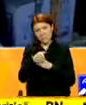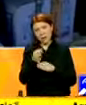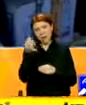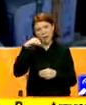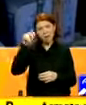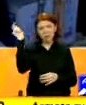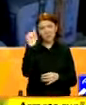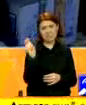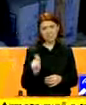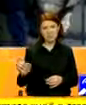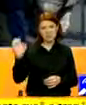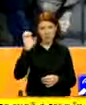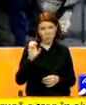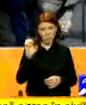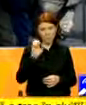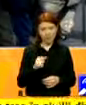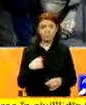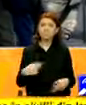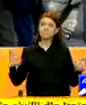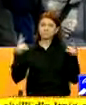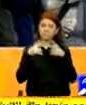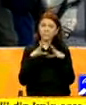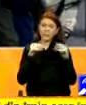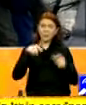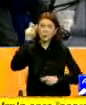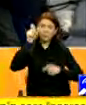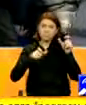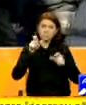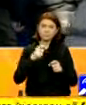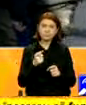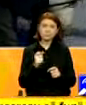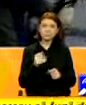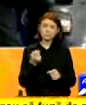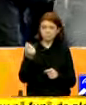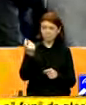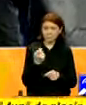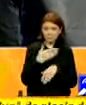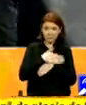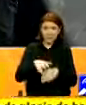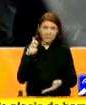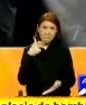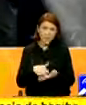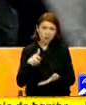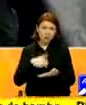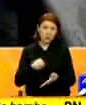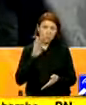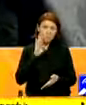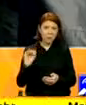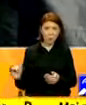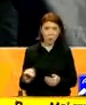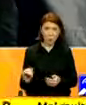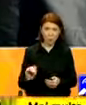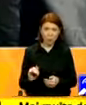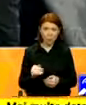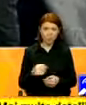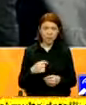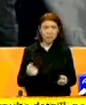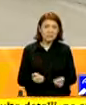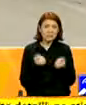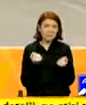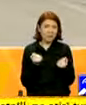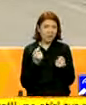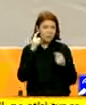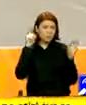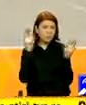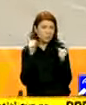celelalte țări europene. Am întâlnit foarte multe persoane care traversează frontiera pe jos, mame cu copii care sunt îngrijorate și